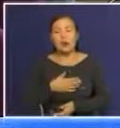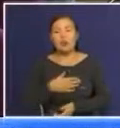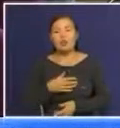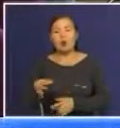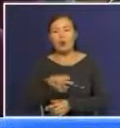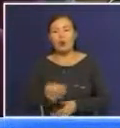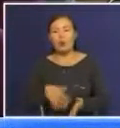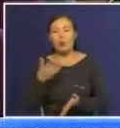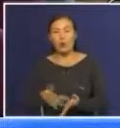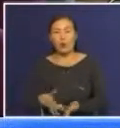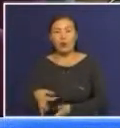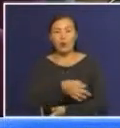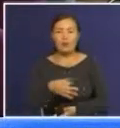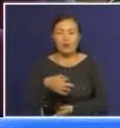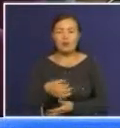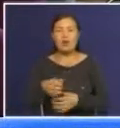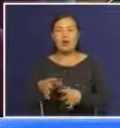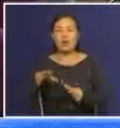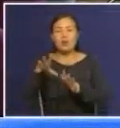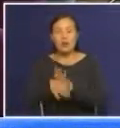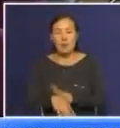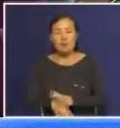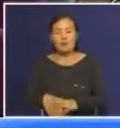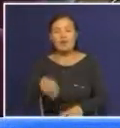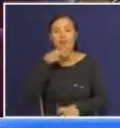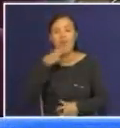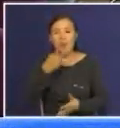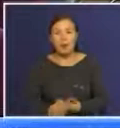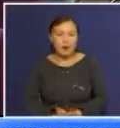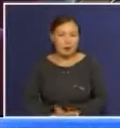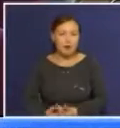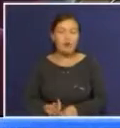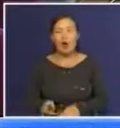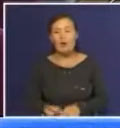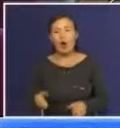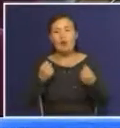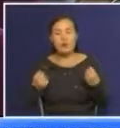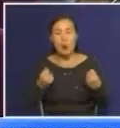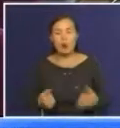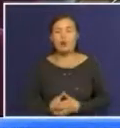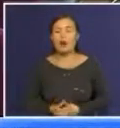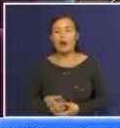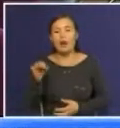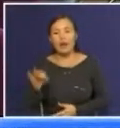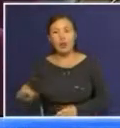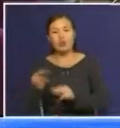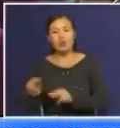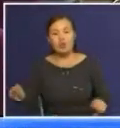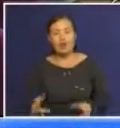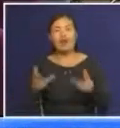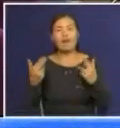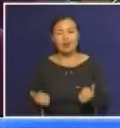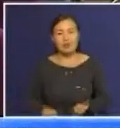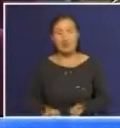нашего города и области необходимо поднимать данный вид спорта. И учителя, конечно,